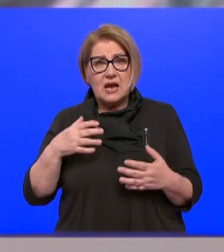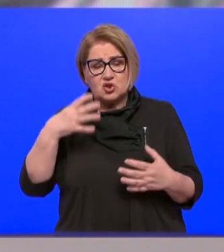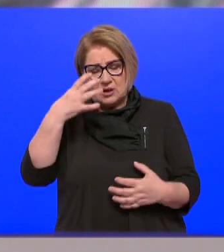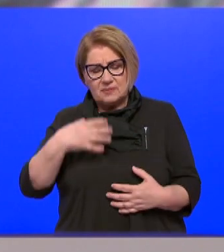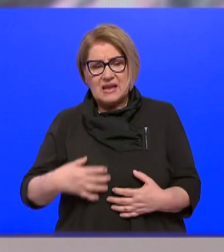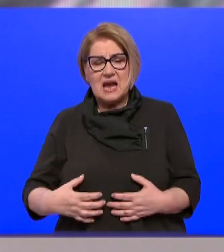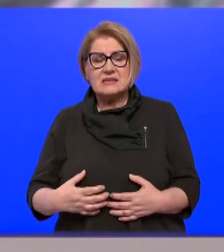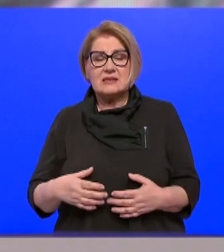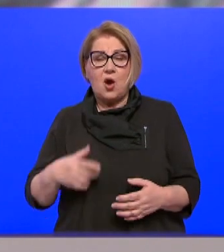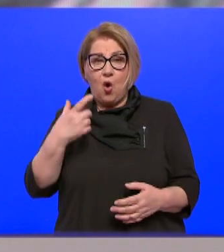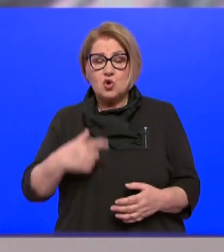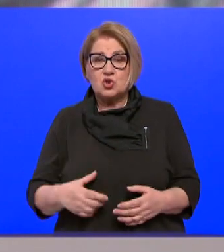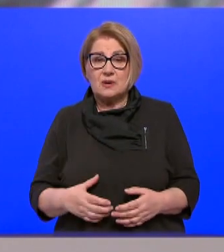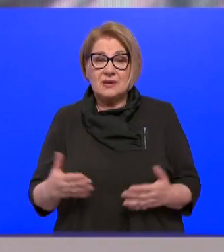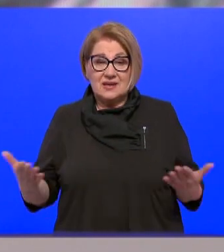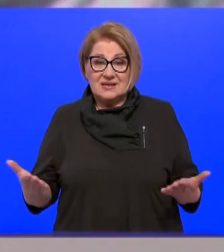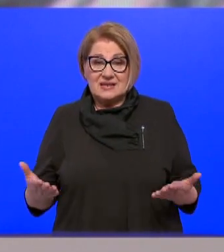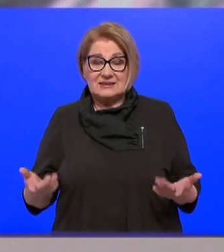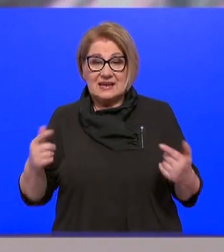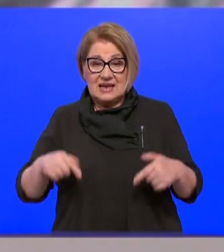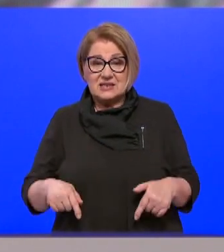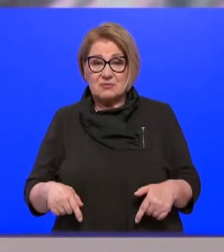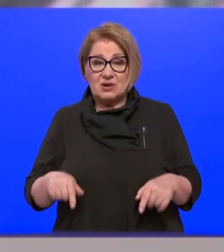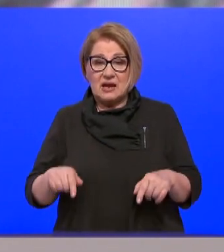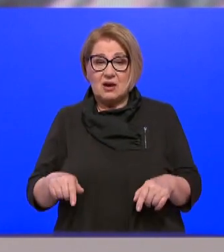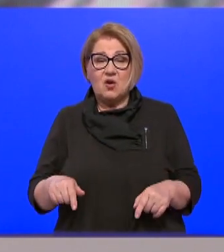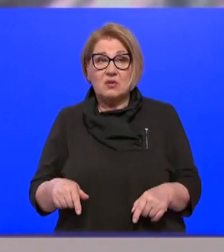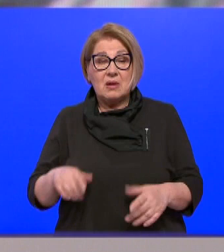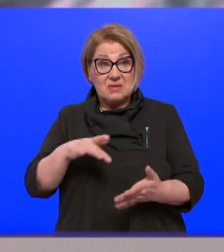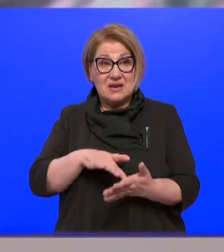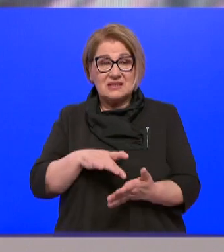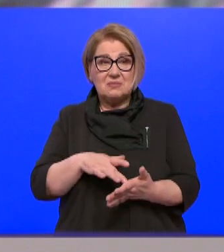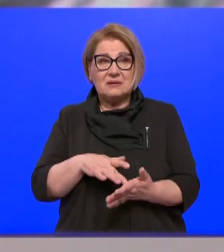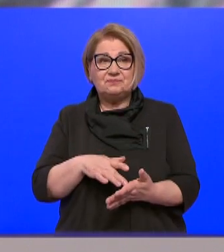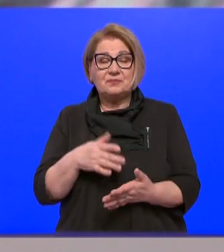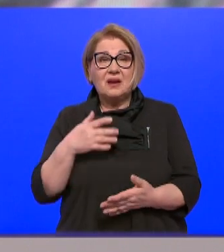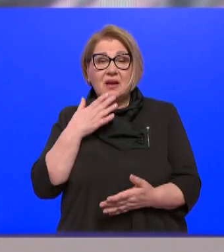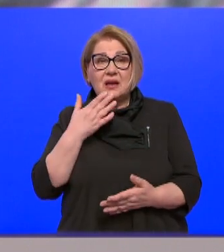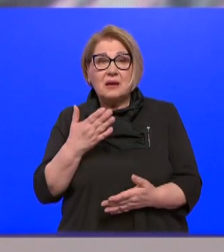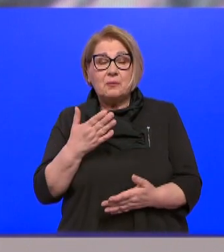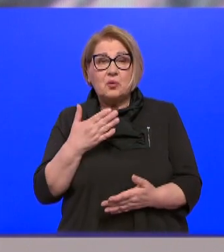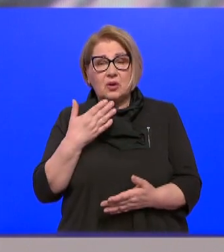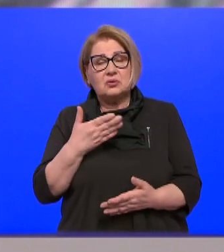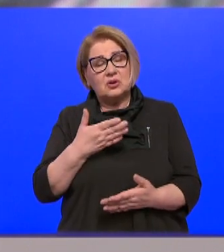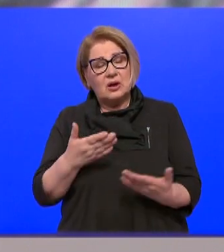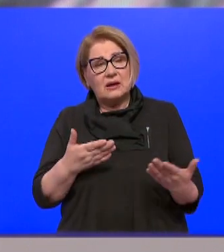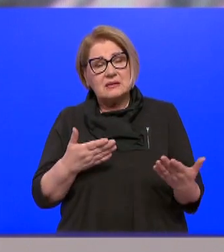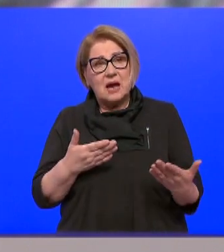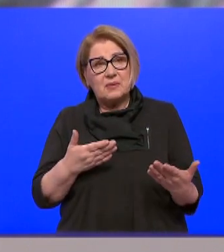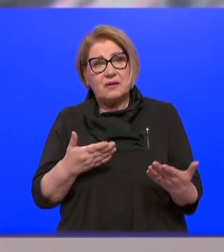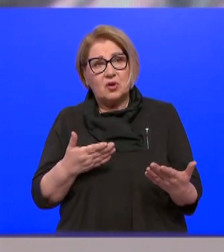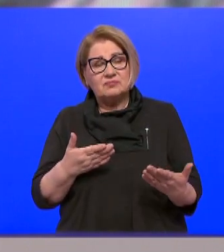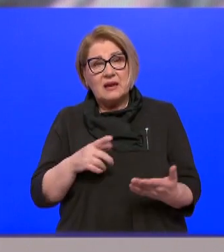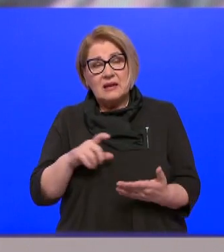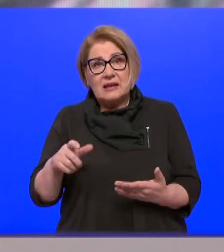karakter. I zato jesmo danas tu na ovim mjestima i njima puno tog dugujemo. Kroz